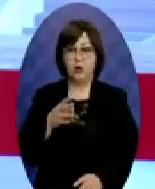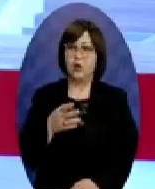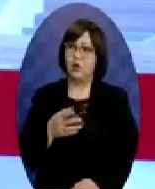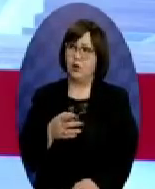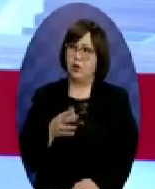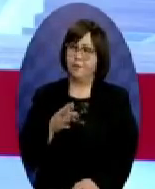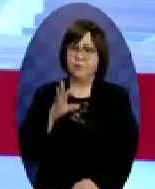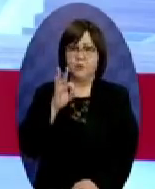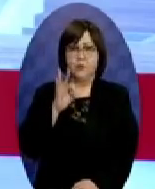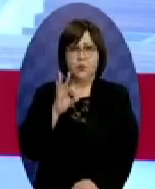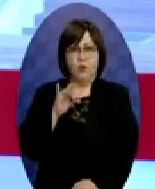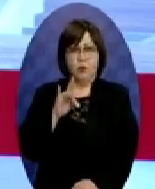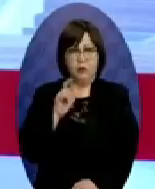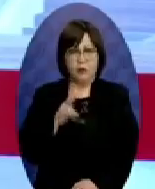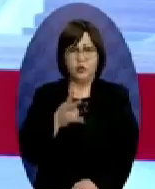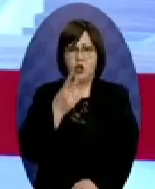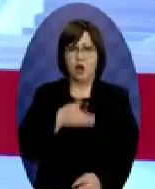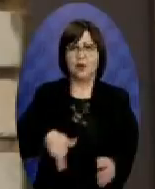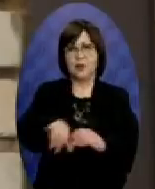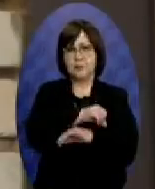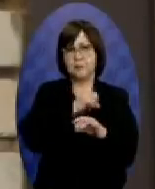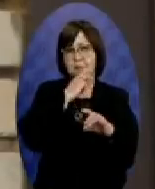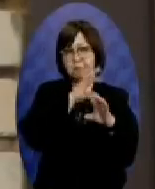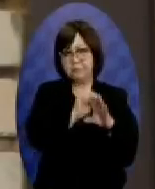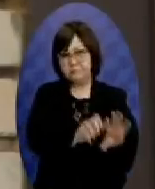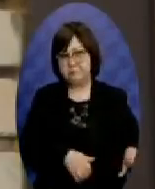холбогдож мэдээл авъя.